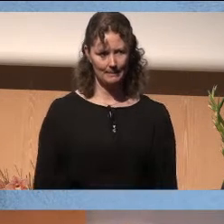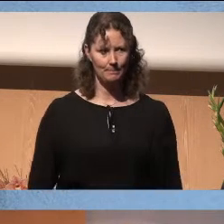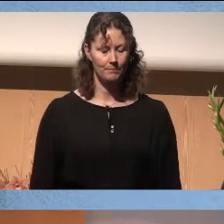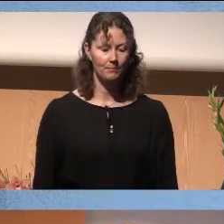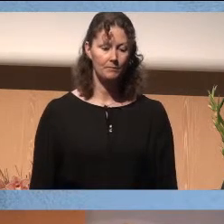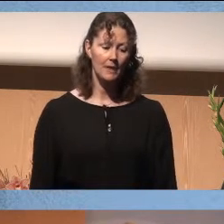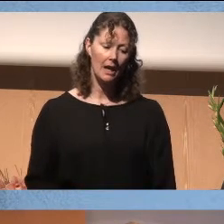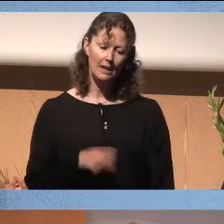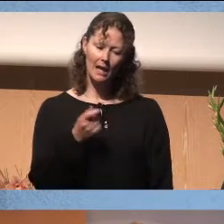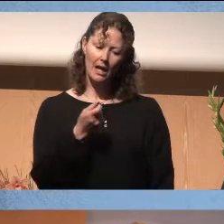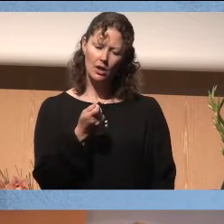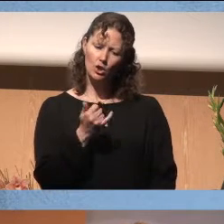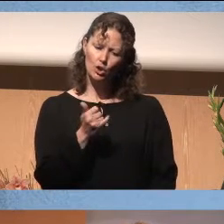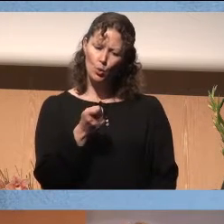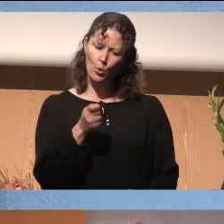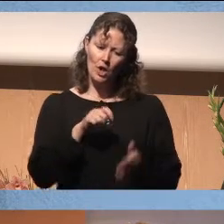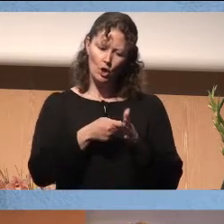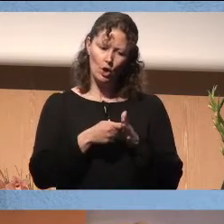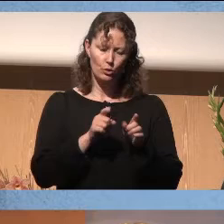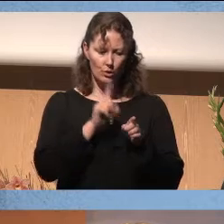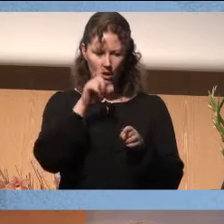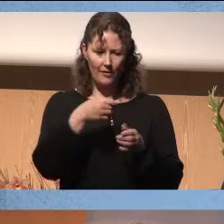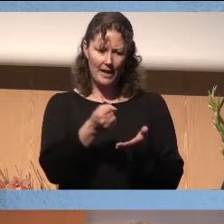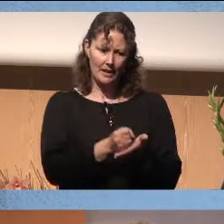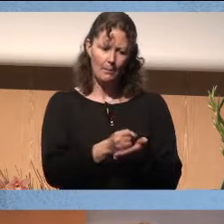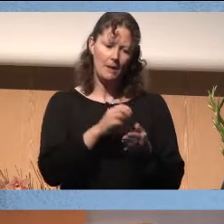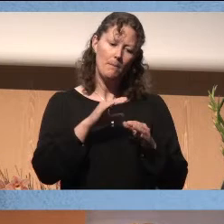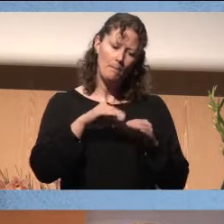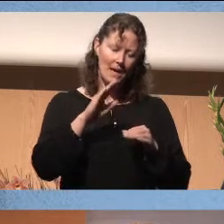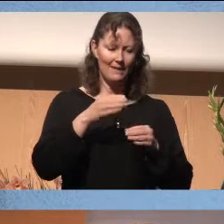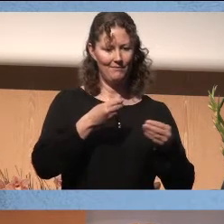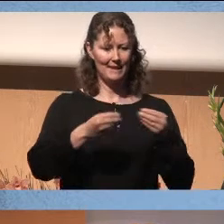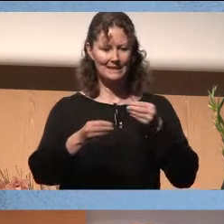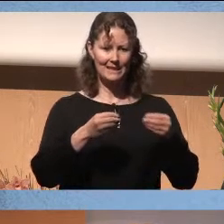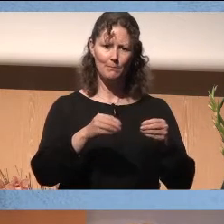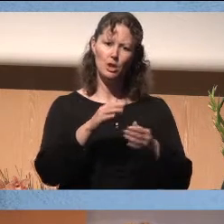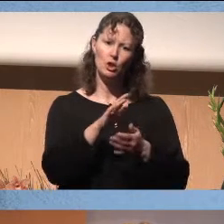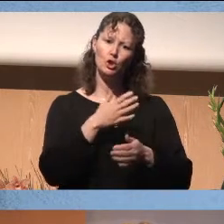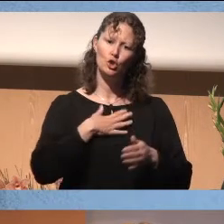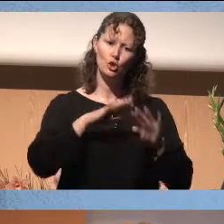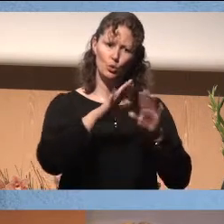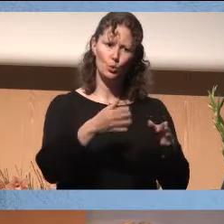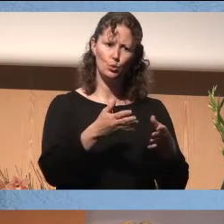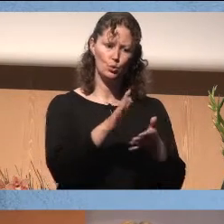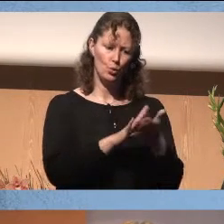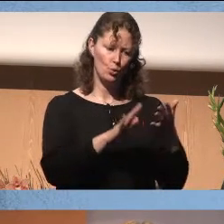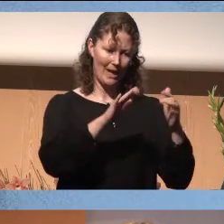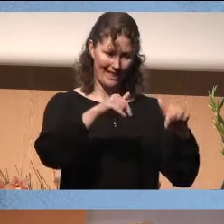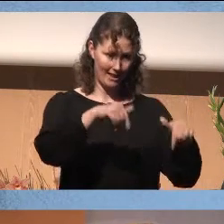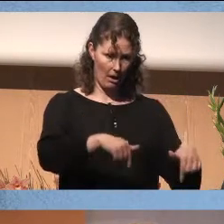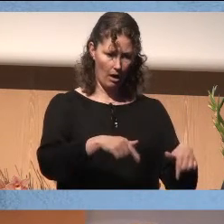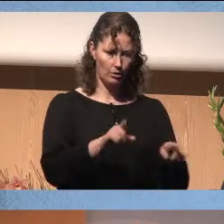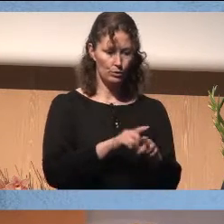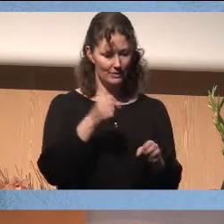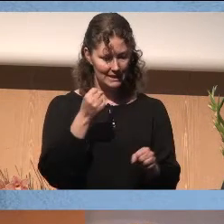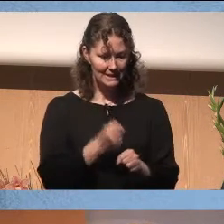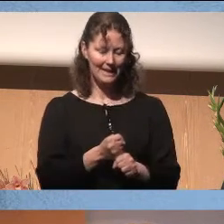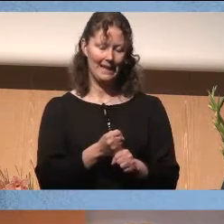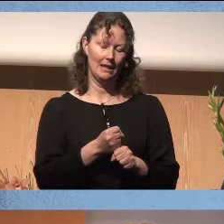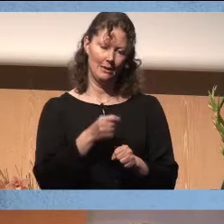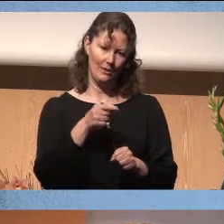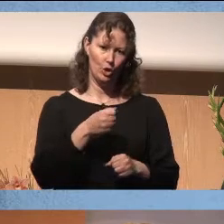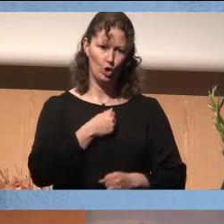Dette kanskje noe av nøkkelen for å kunne etablere en mer fleksibel sykehusstruktur enn vi har I dag, sånn at vi sikrer